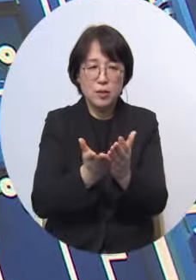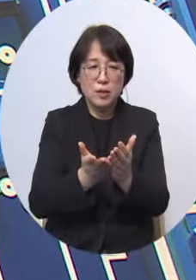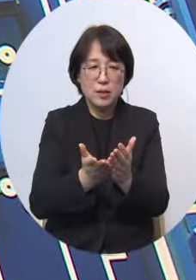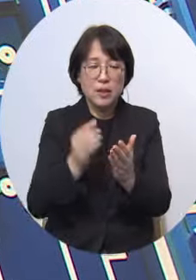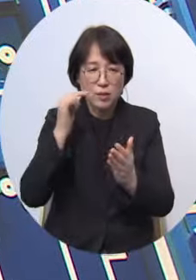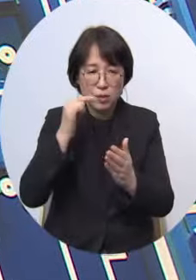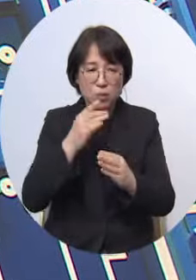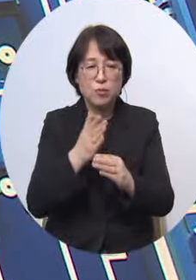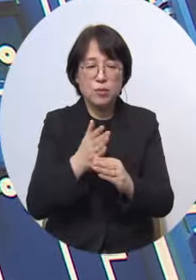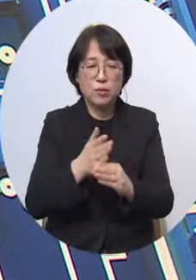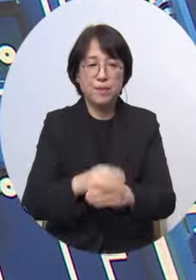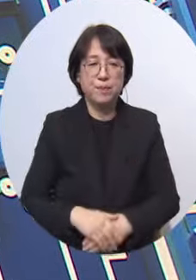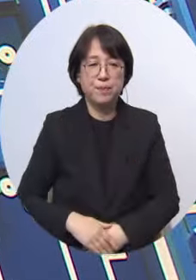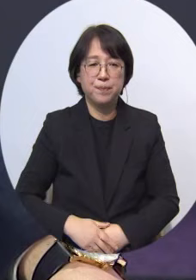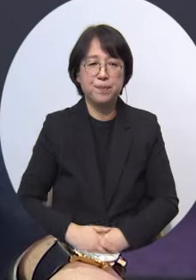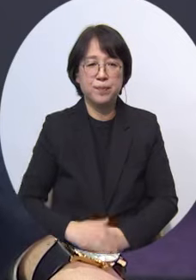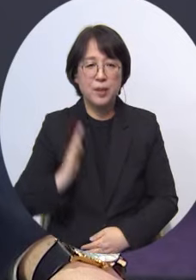발언 들어보시죠.